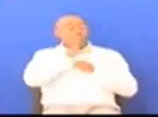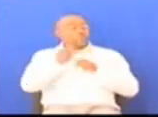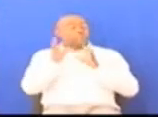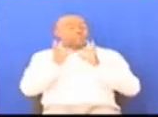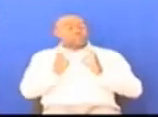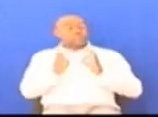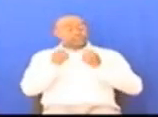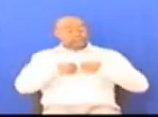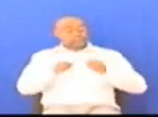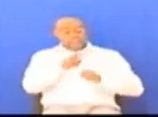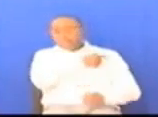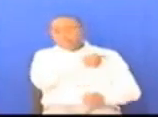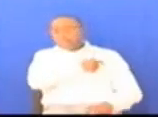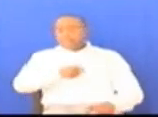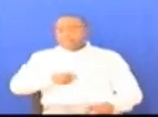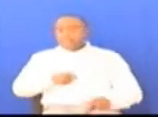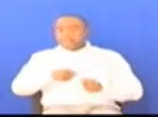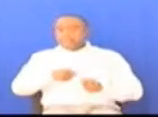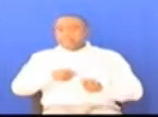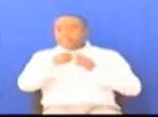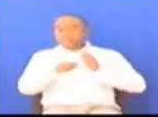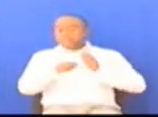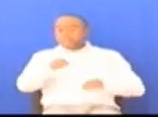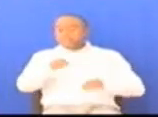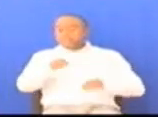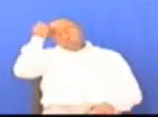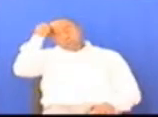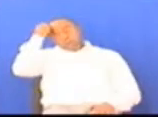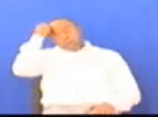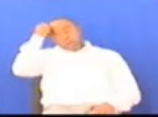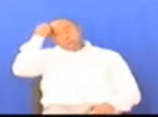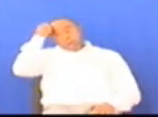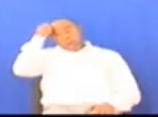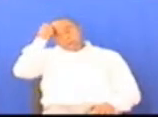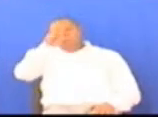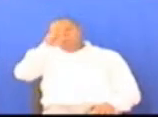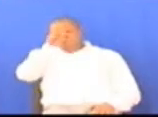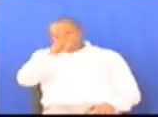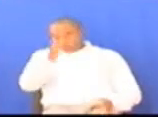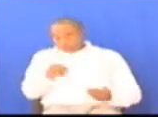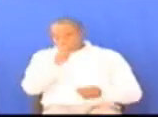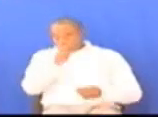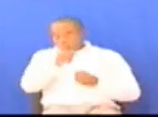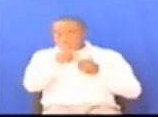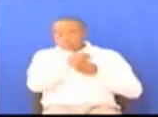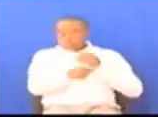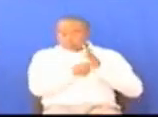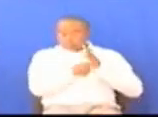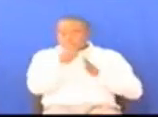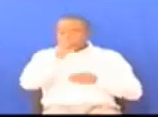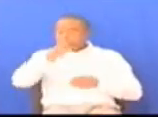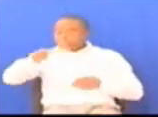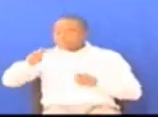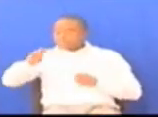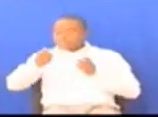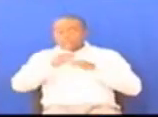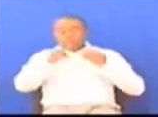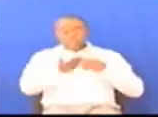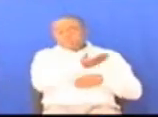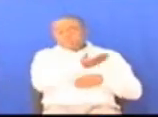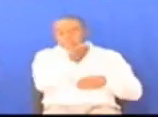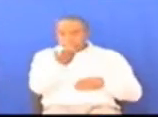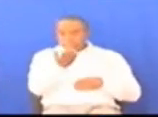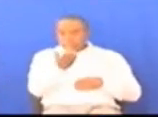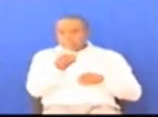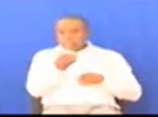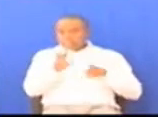wetu yatabaki kukumbukwa na warithi wake watatoka either CCM au pengine popote. Lakini bado si